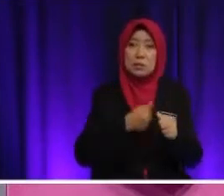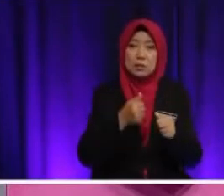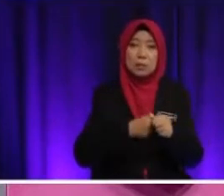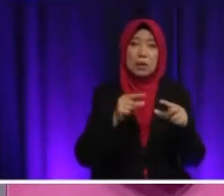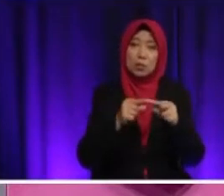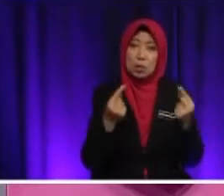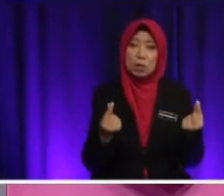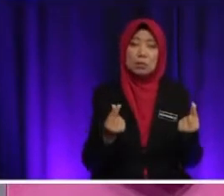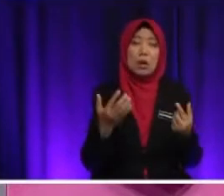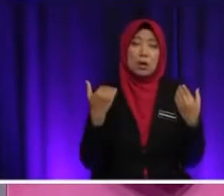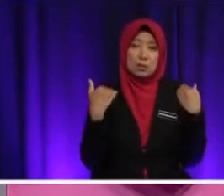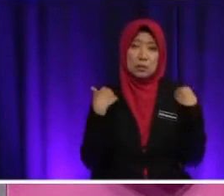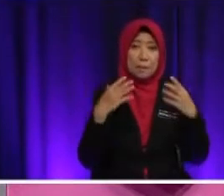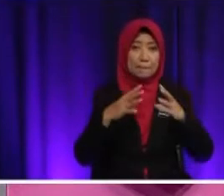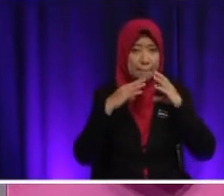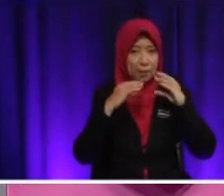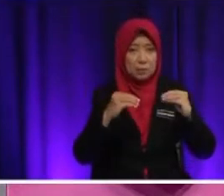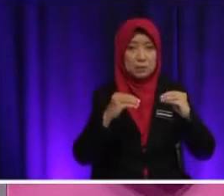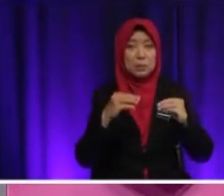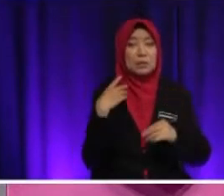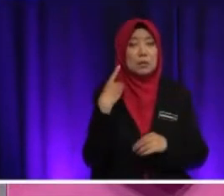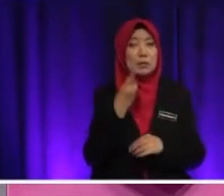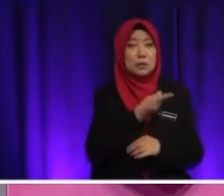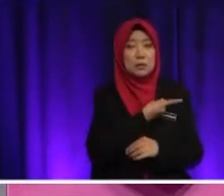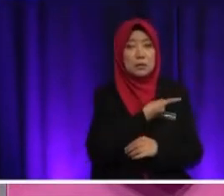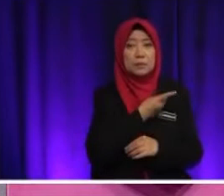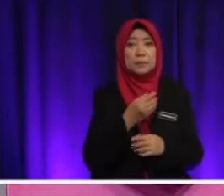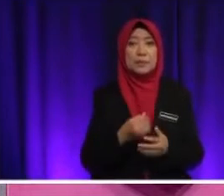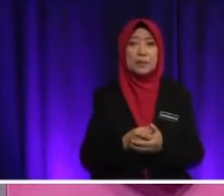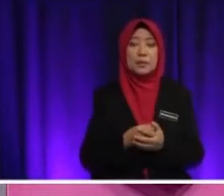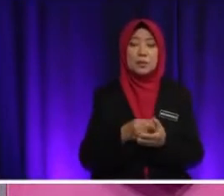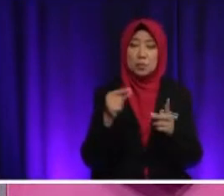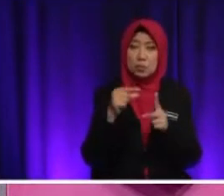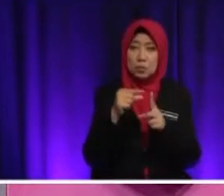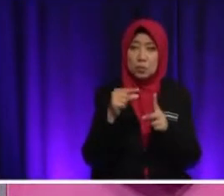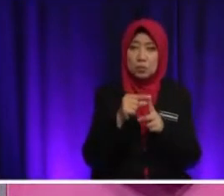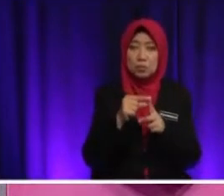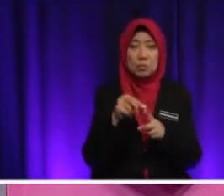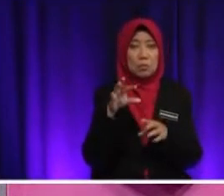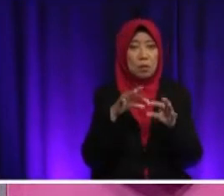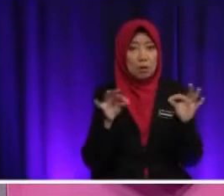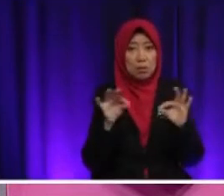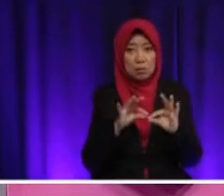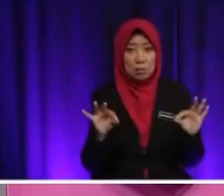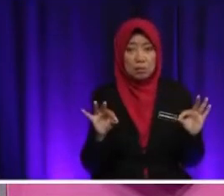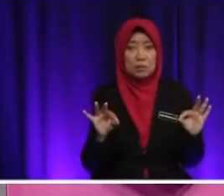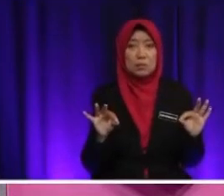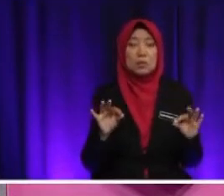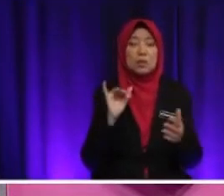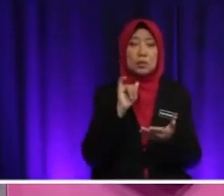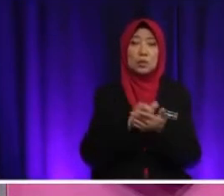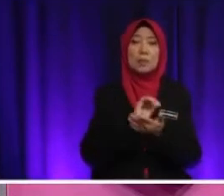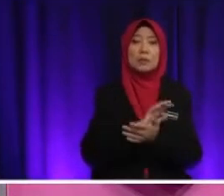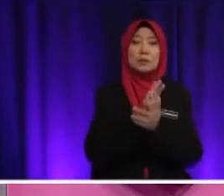ada pengajarannya. Betul, Ustaz. Setiap huruf, setiap ayat dan juga satu Al-Quran itu Masya Allah, Tabarakallah,